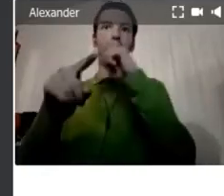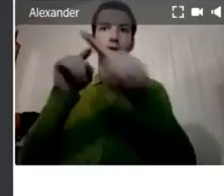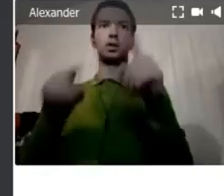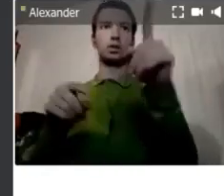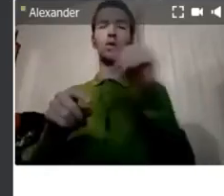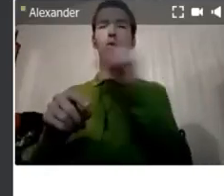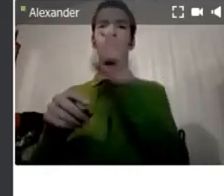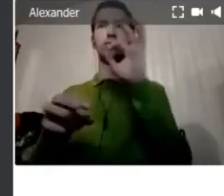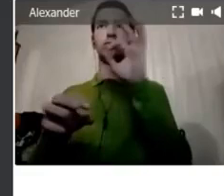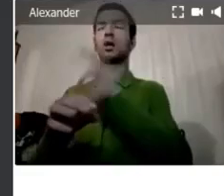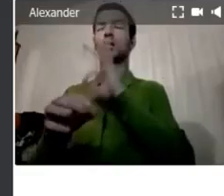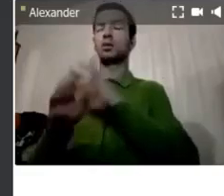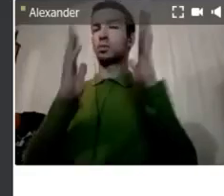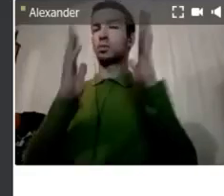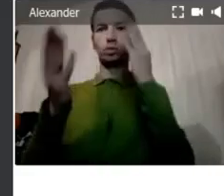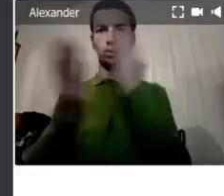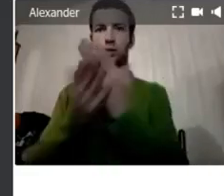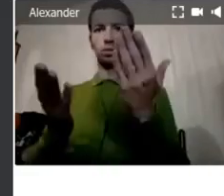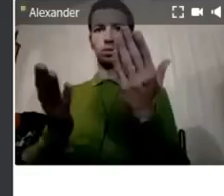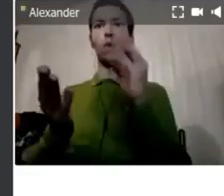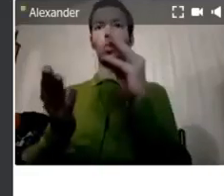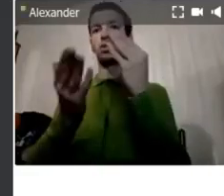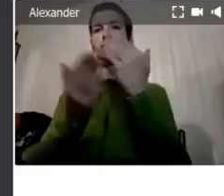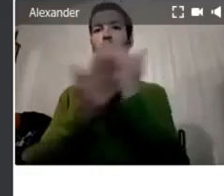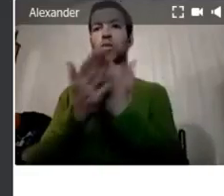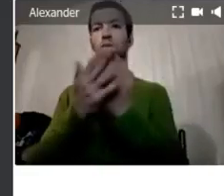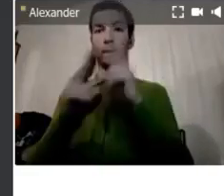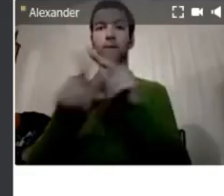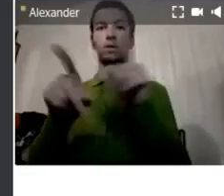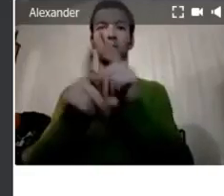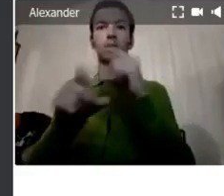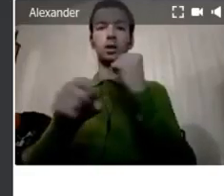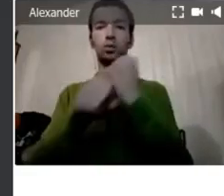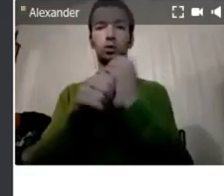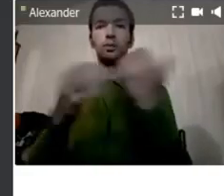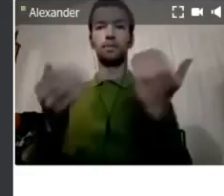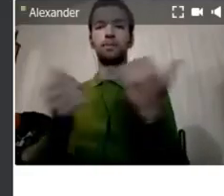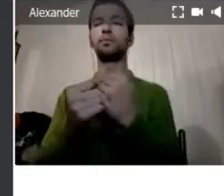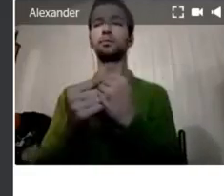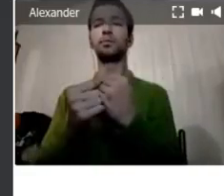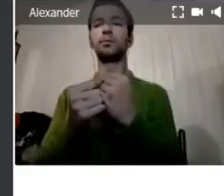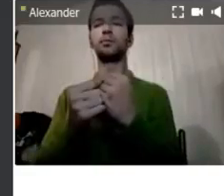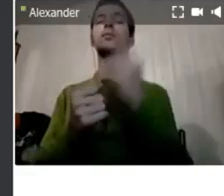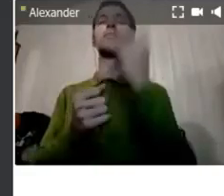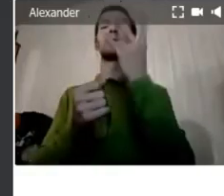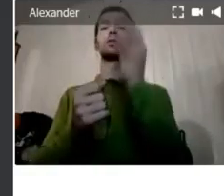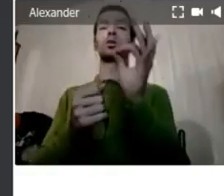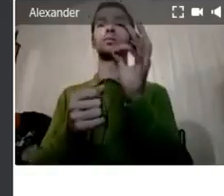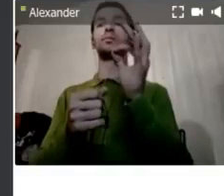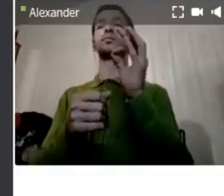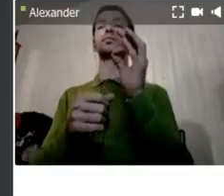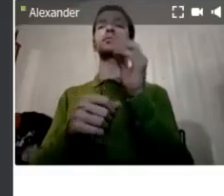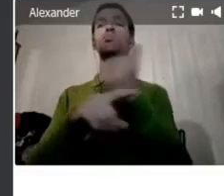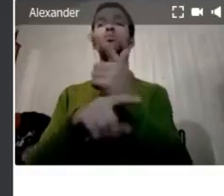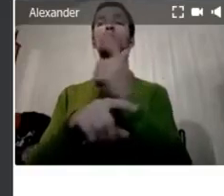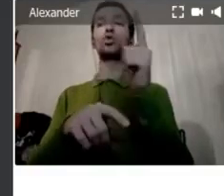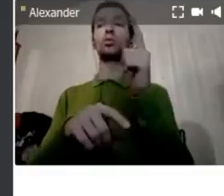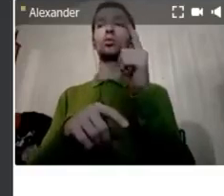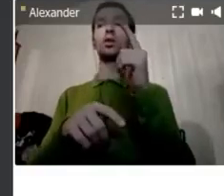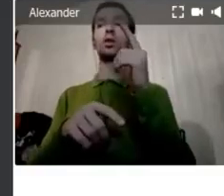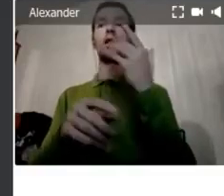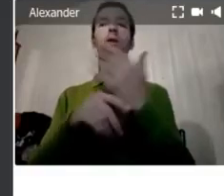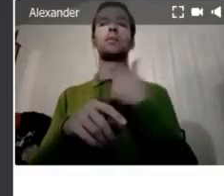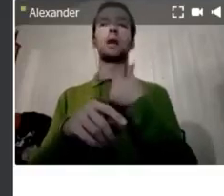можно зарабатывать в лидерской программе. Это цифры в евро за месяц. Да? То есть здесь доходы